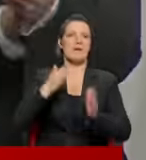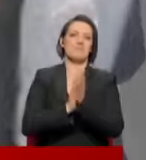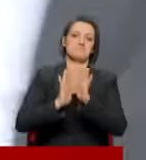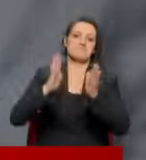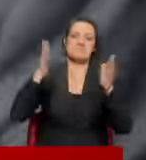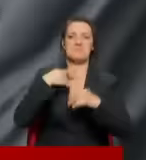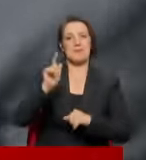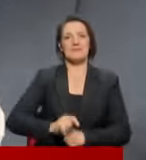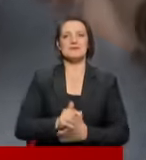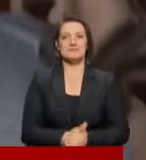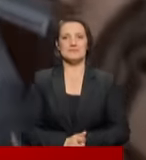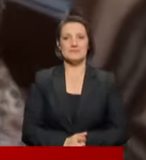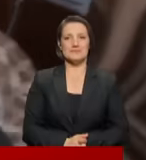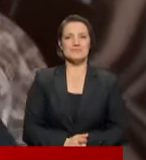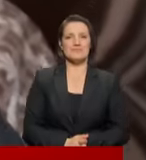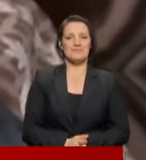alkışlarım.